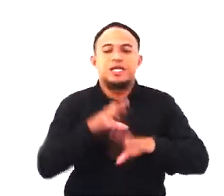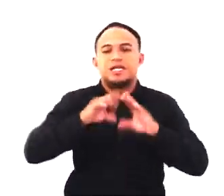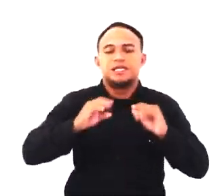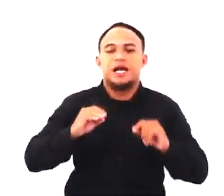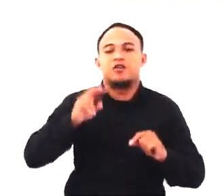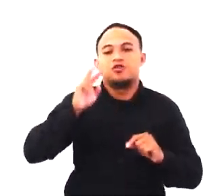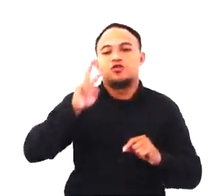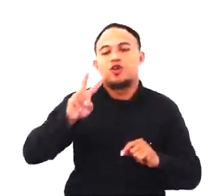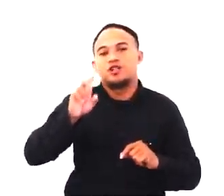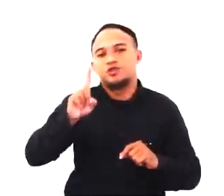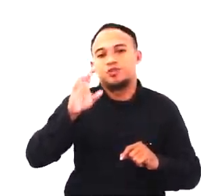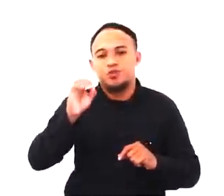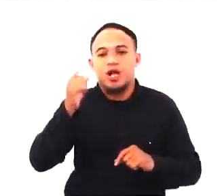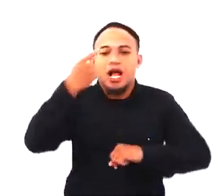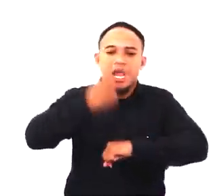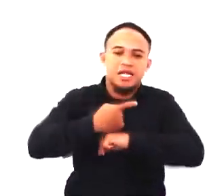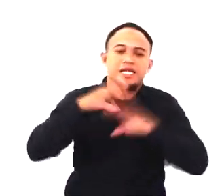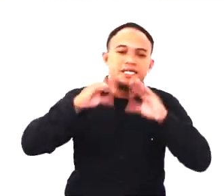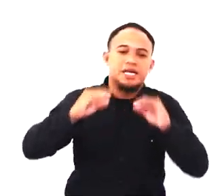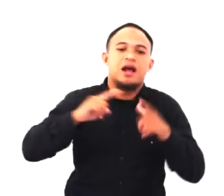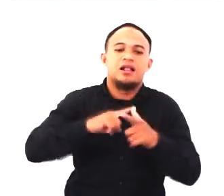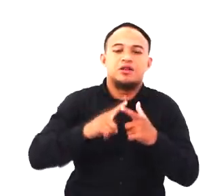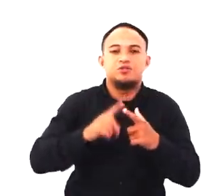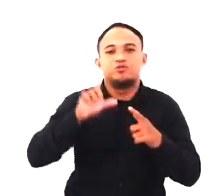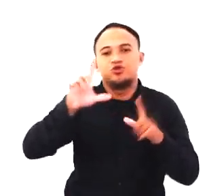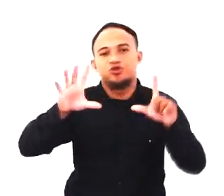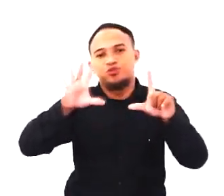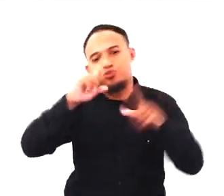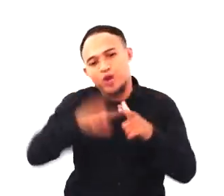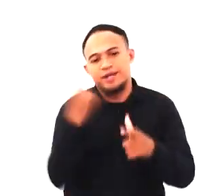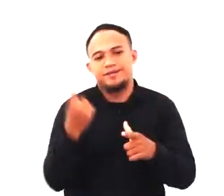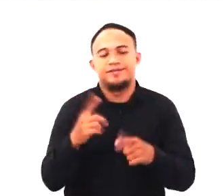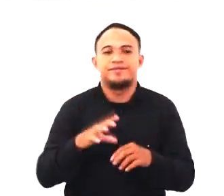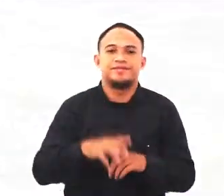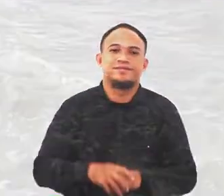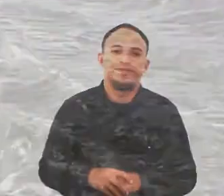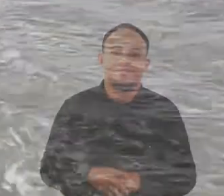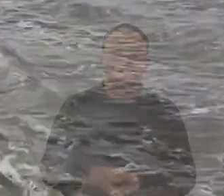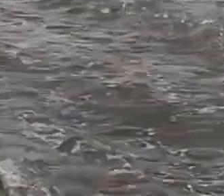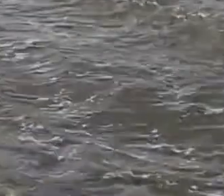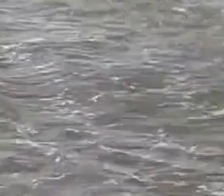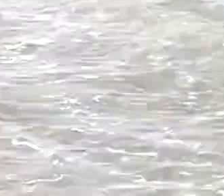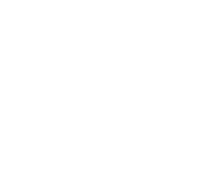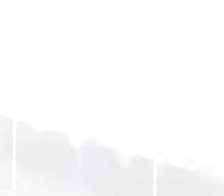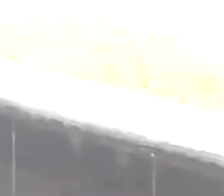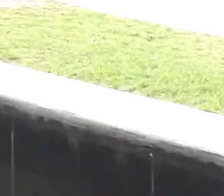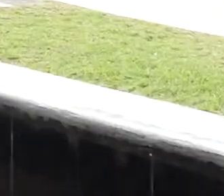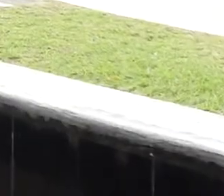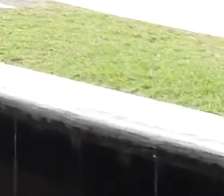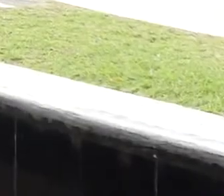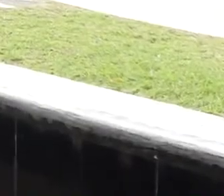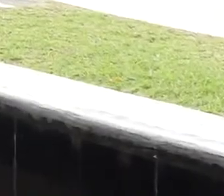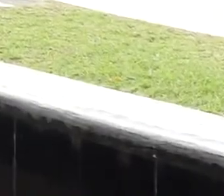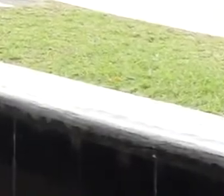diselesaikan dengan waktu pekerjaan 210 hari kerja atau 7 bulan.